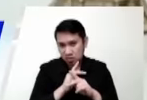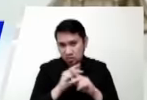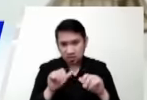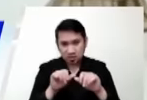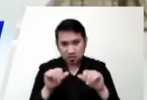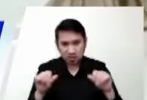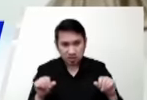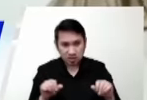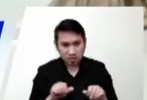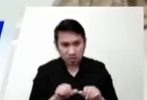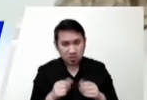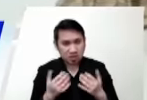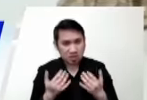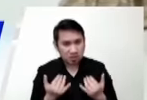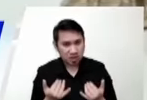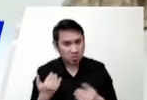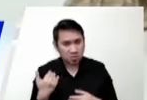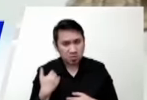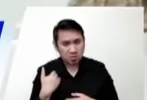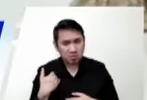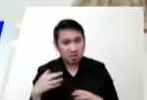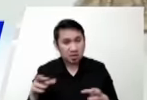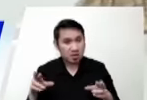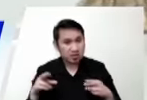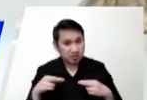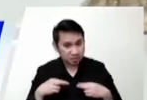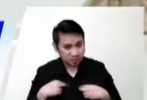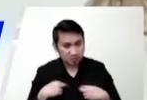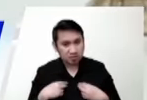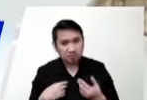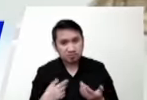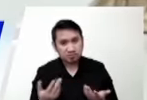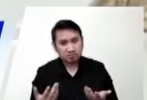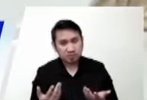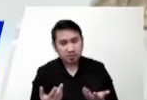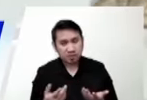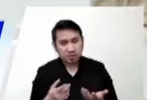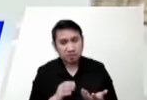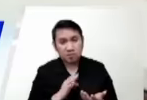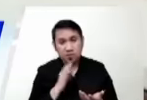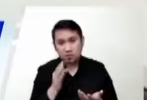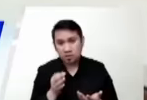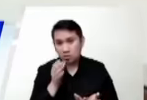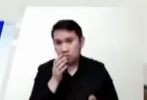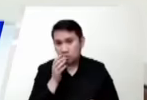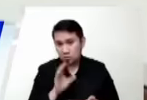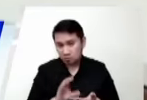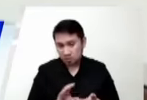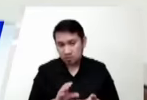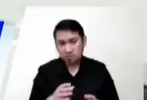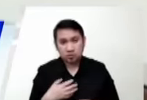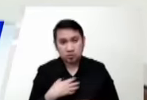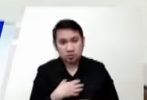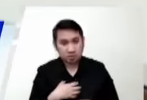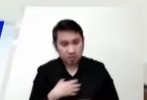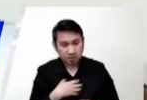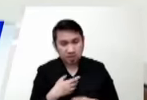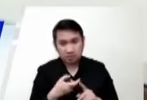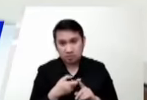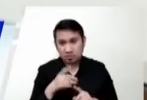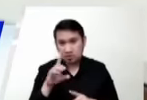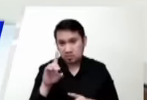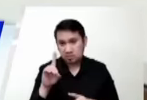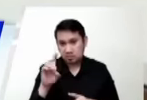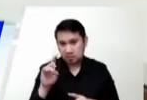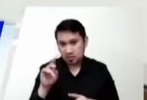not received any official written comments or feedback from the DNR, and